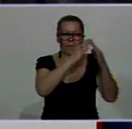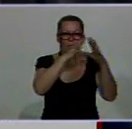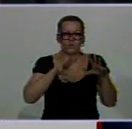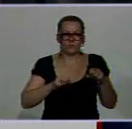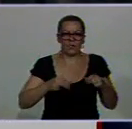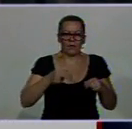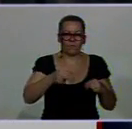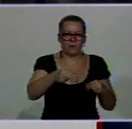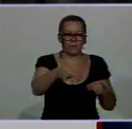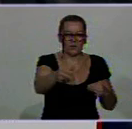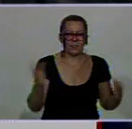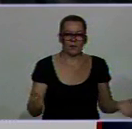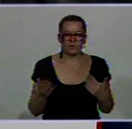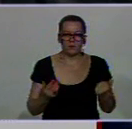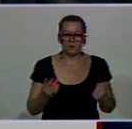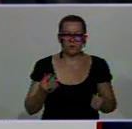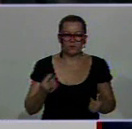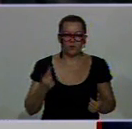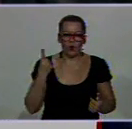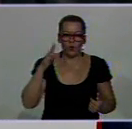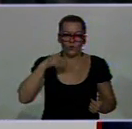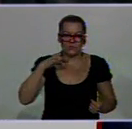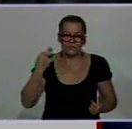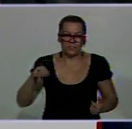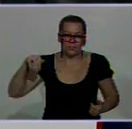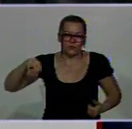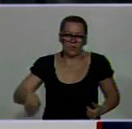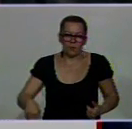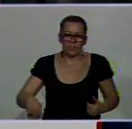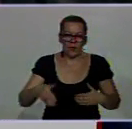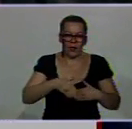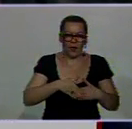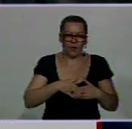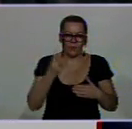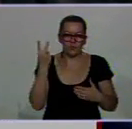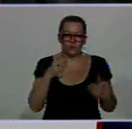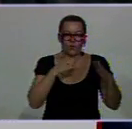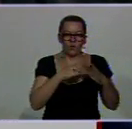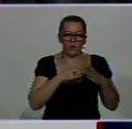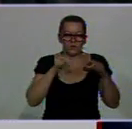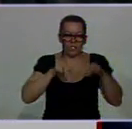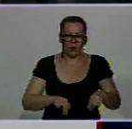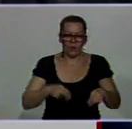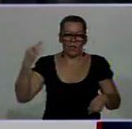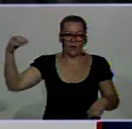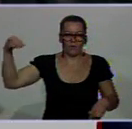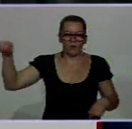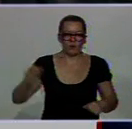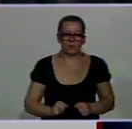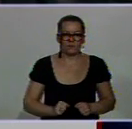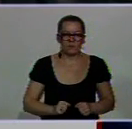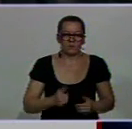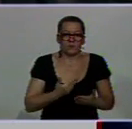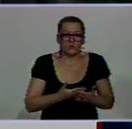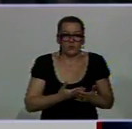Malul de pământ avansează repede. În doar o zi a înaintat 10 metri și a ajuns în apropierea două case care sunt acum evacuate.